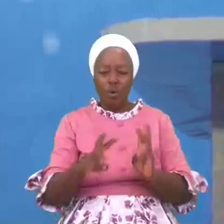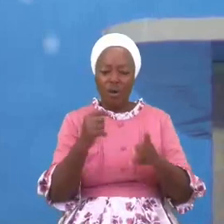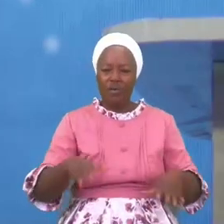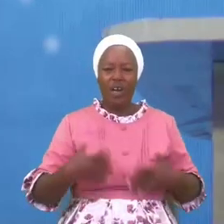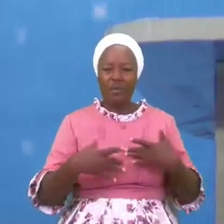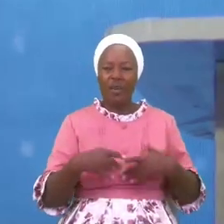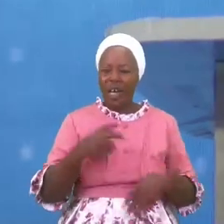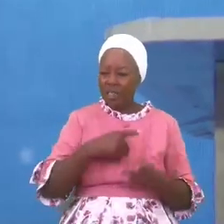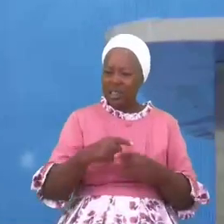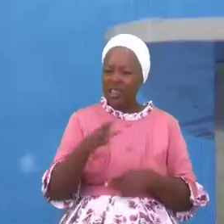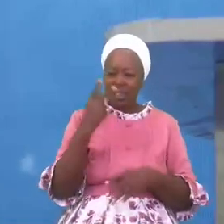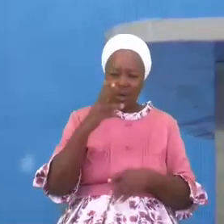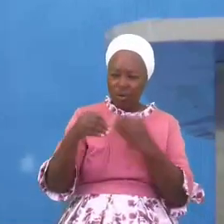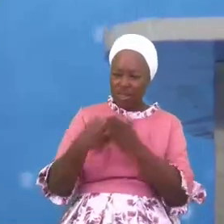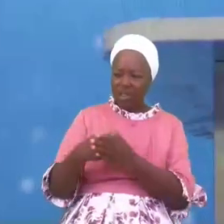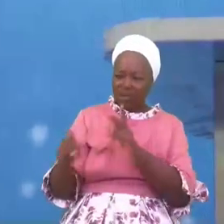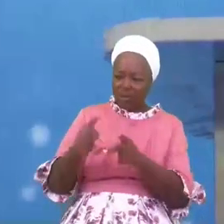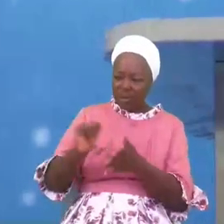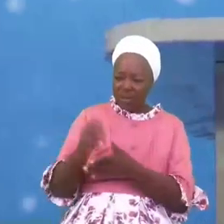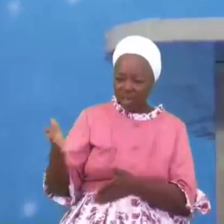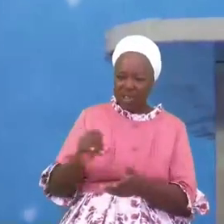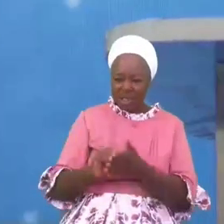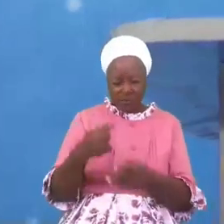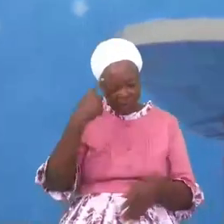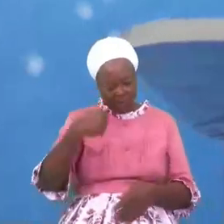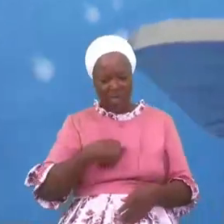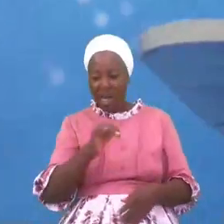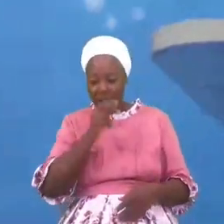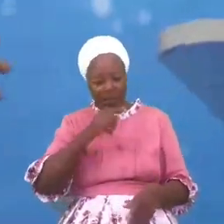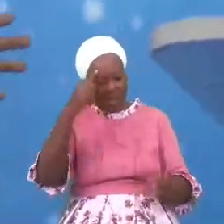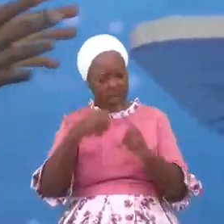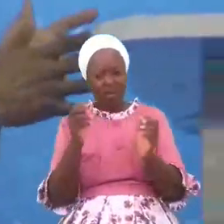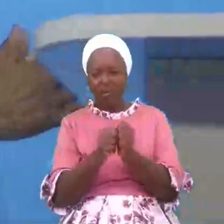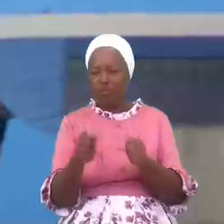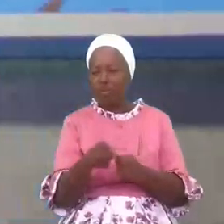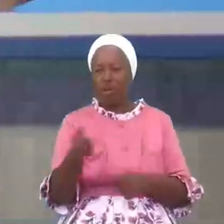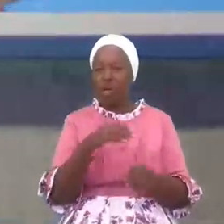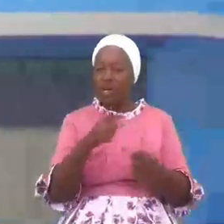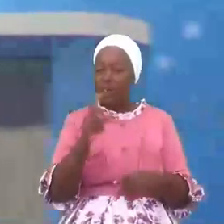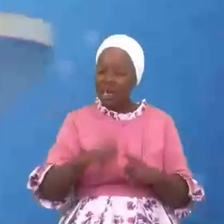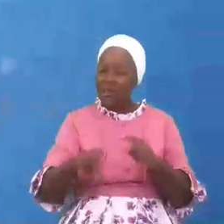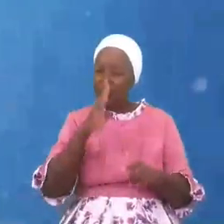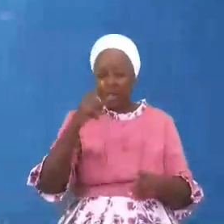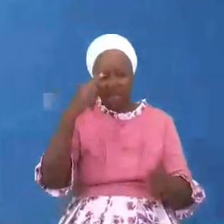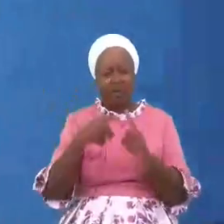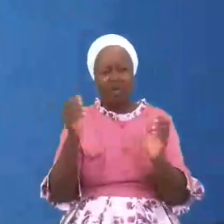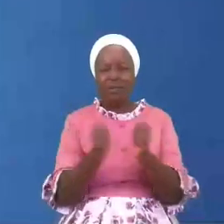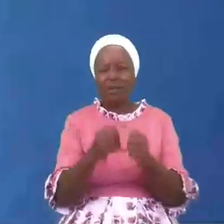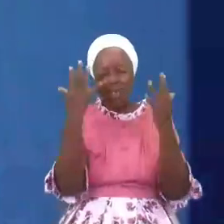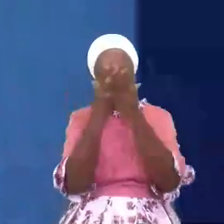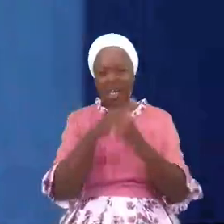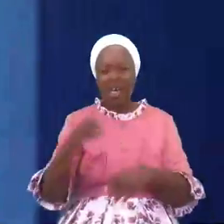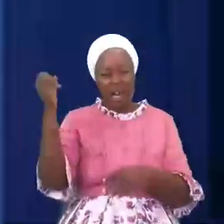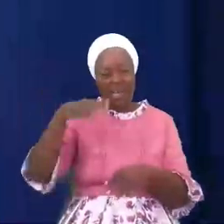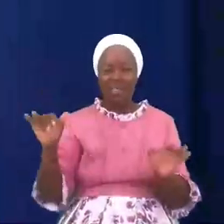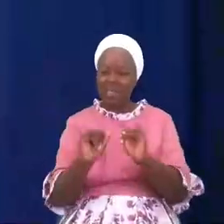pharisiens, regardez ces sadducéens et je suis en accord avec eux. Tu ne peux pas être en accord avec les ténèbres et les ténèbres au même moment.